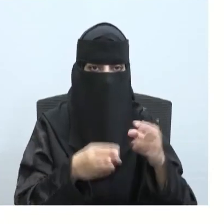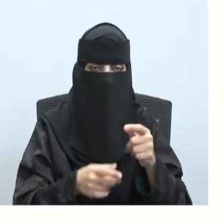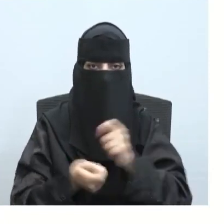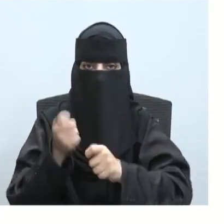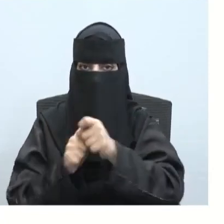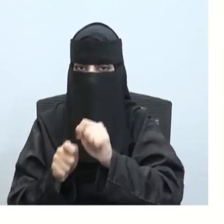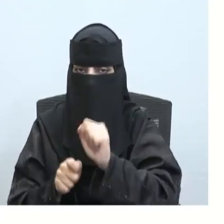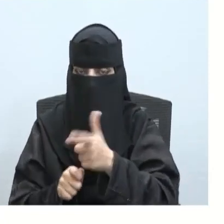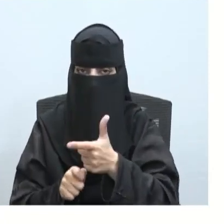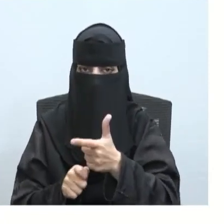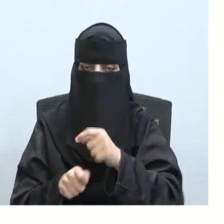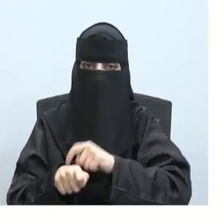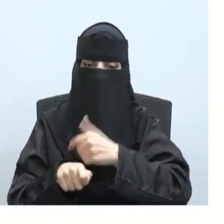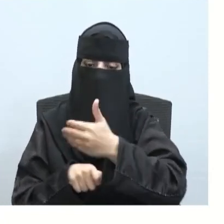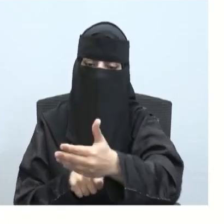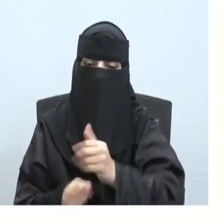الأمد.